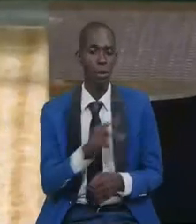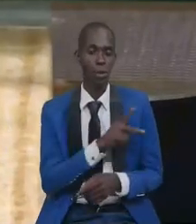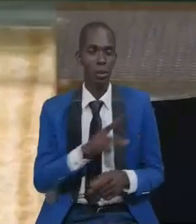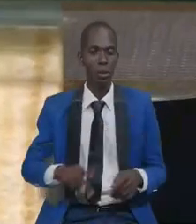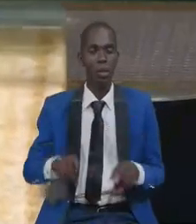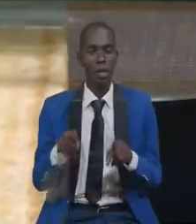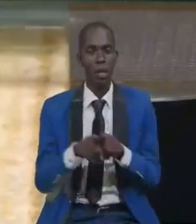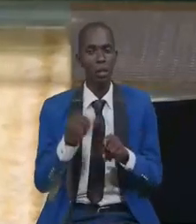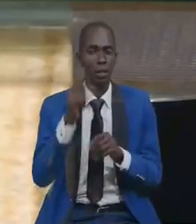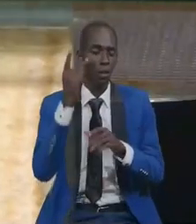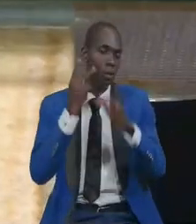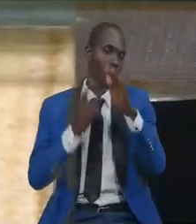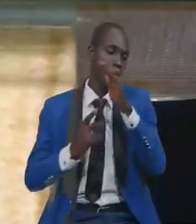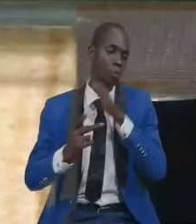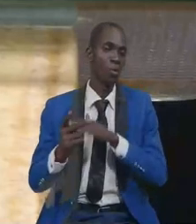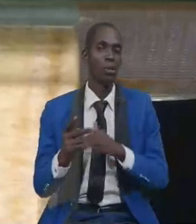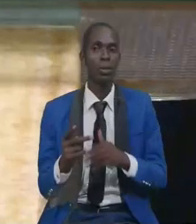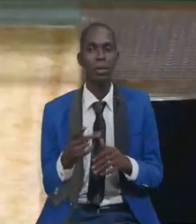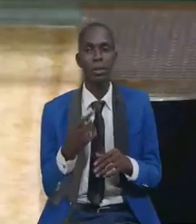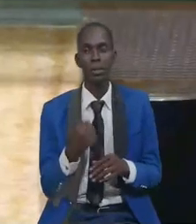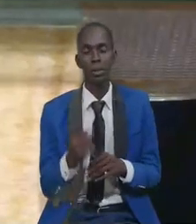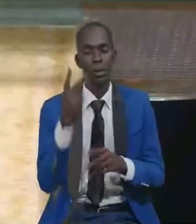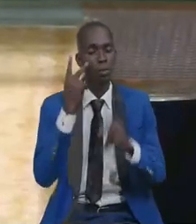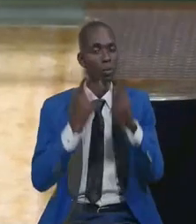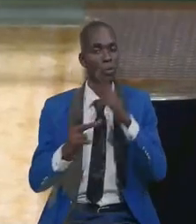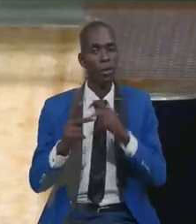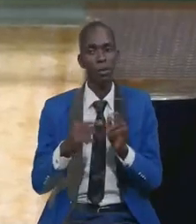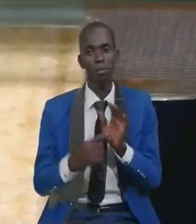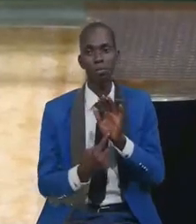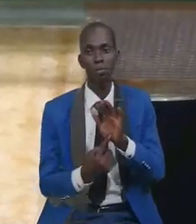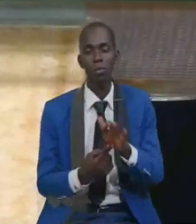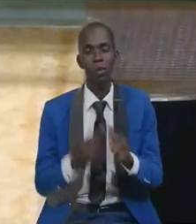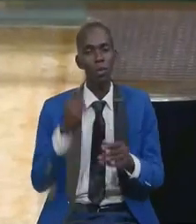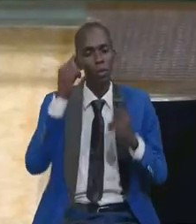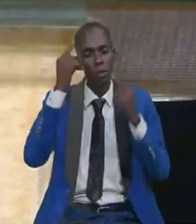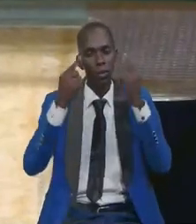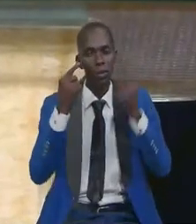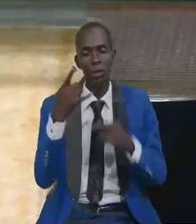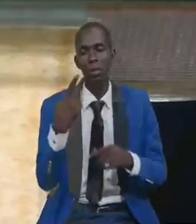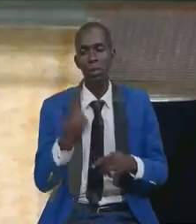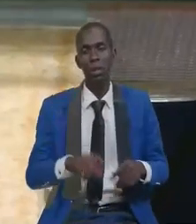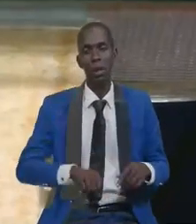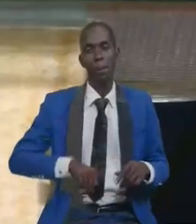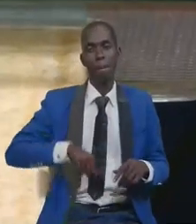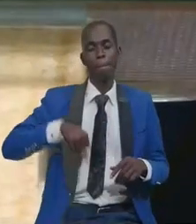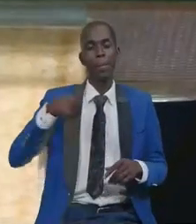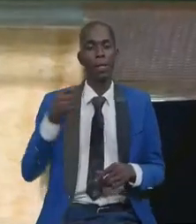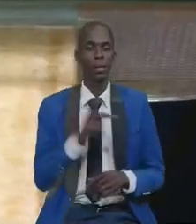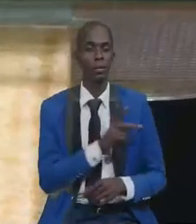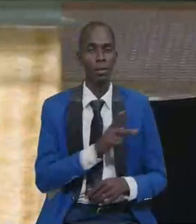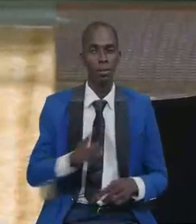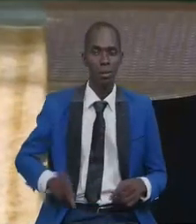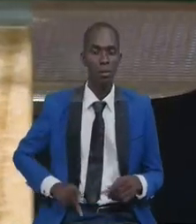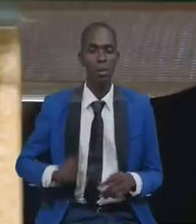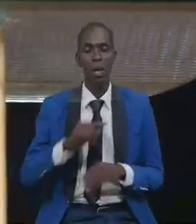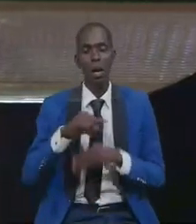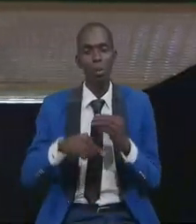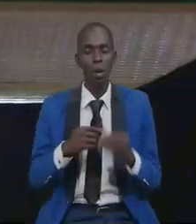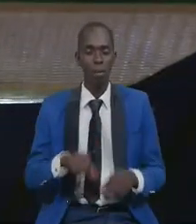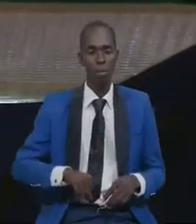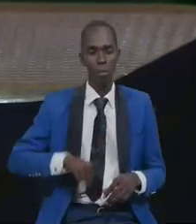révélation prophétique concernant le monarque orgueilleux, concernant également tous les hommes orgueilleux. Nous